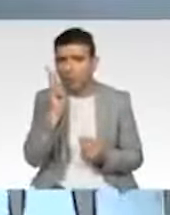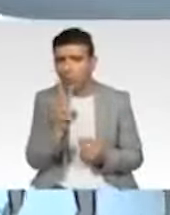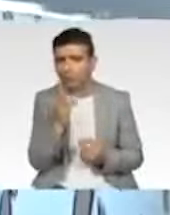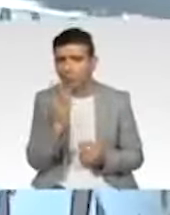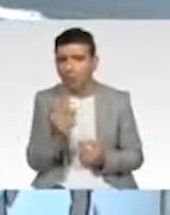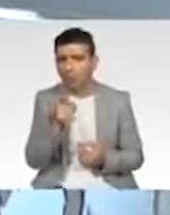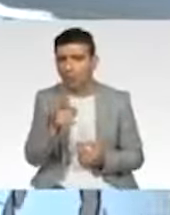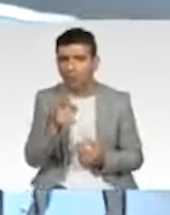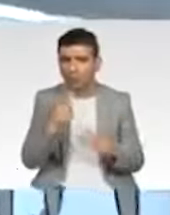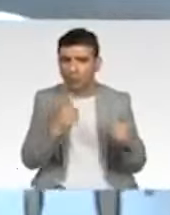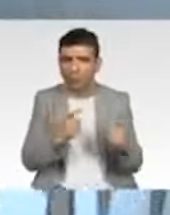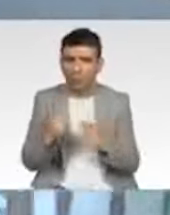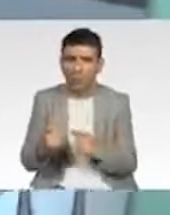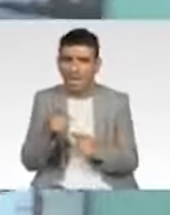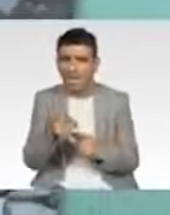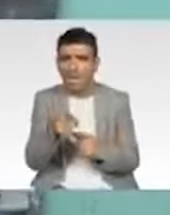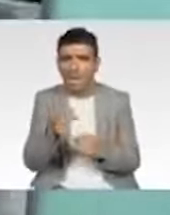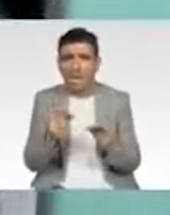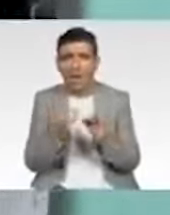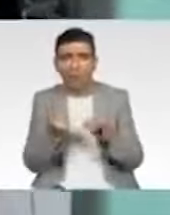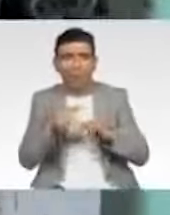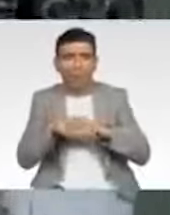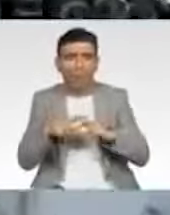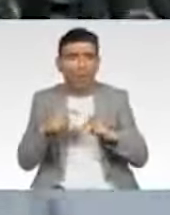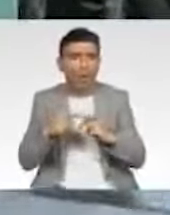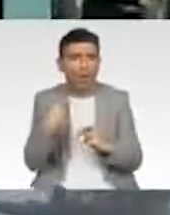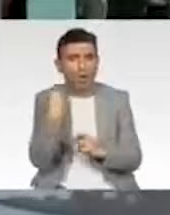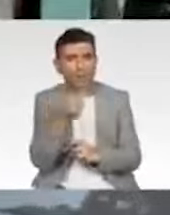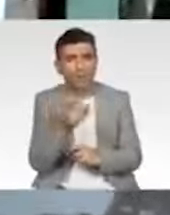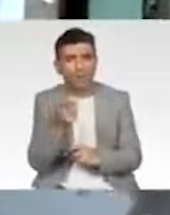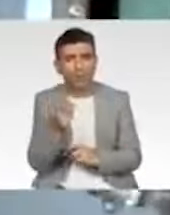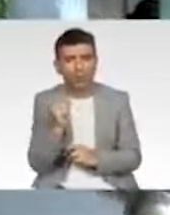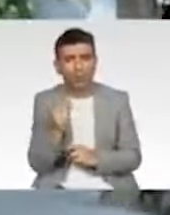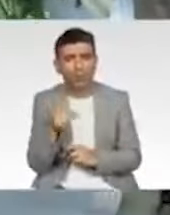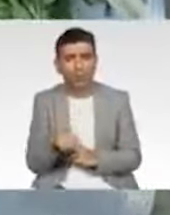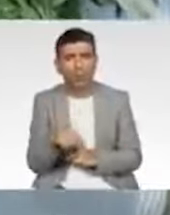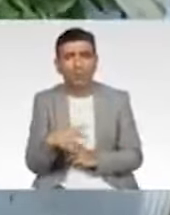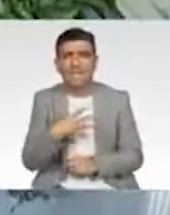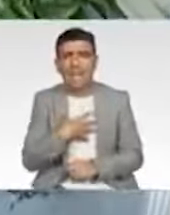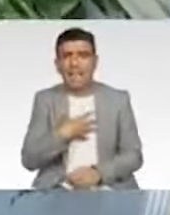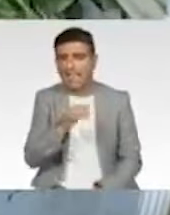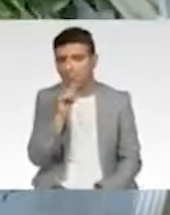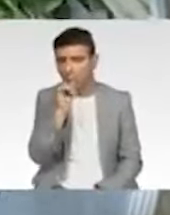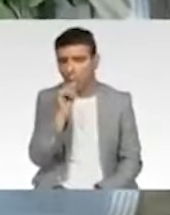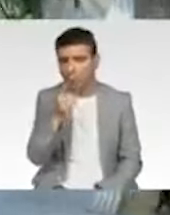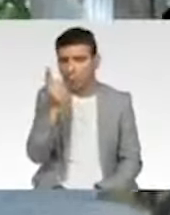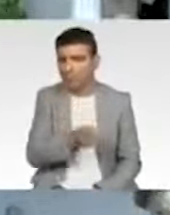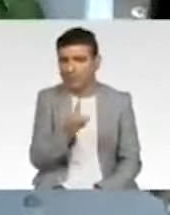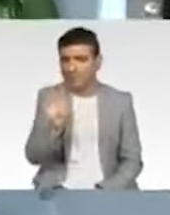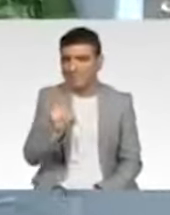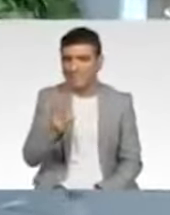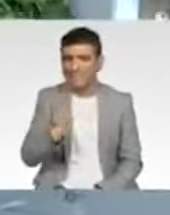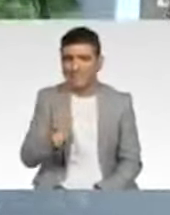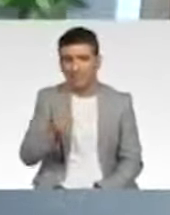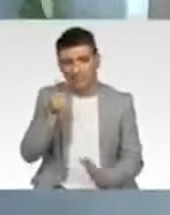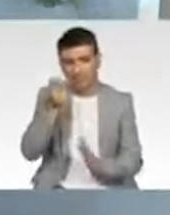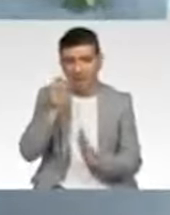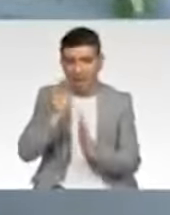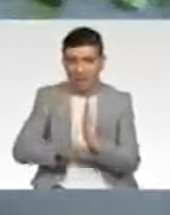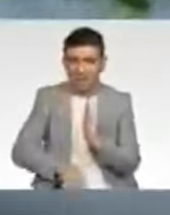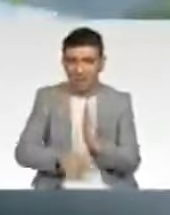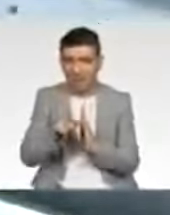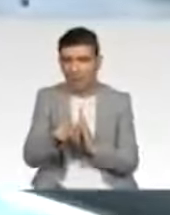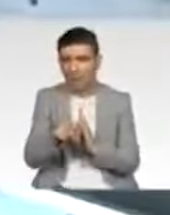olduğunuz taraflara buhar veriyoruz. Burada çayın öz suyunu %40 civarında azaltıyoruz. Yani